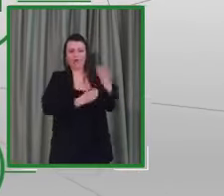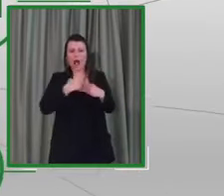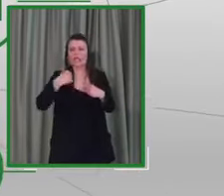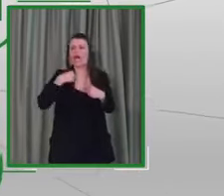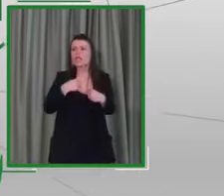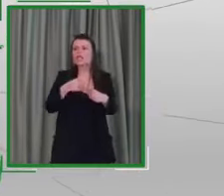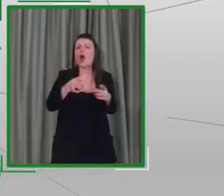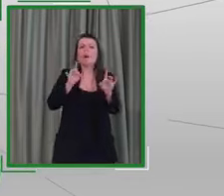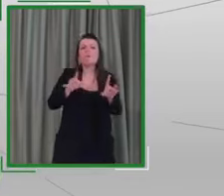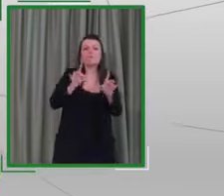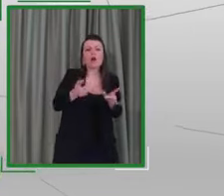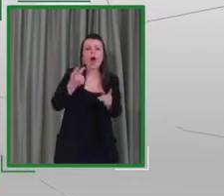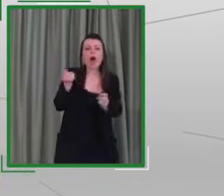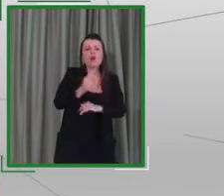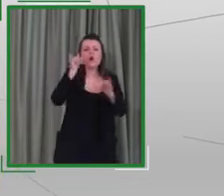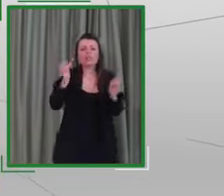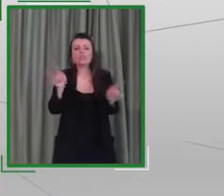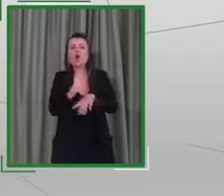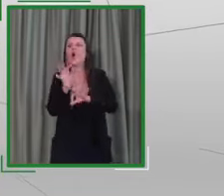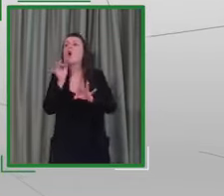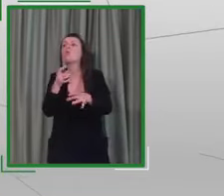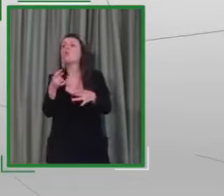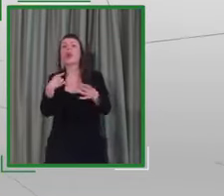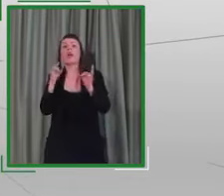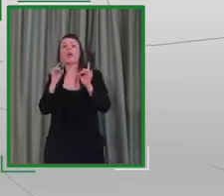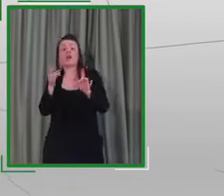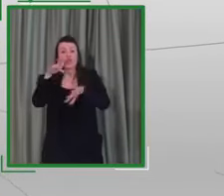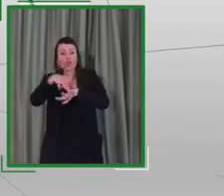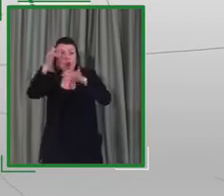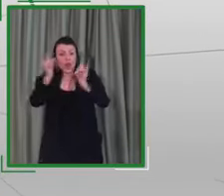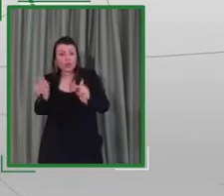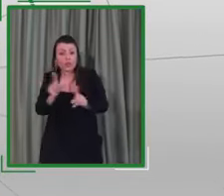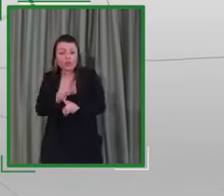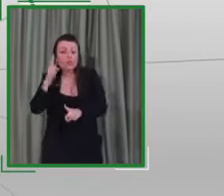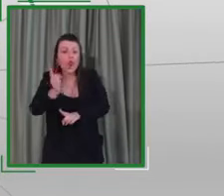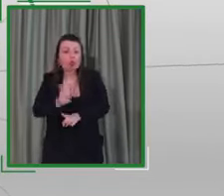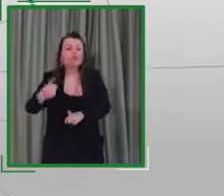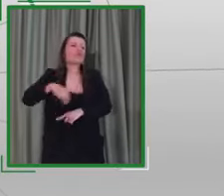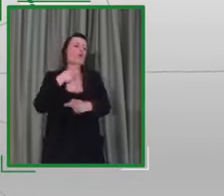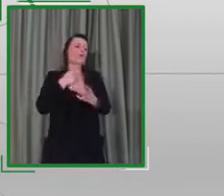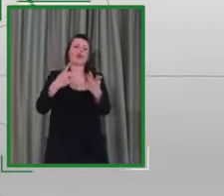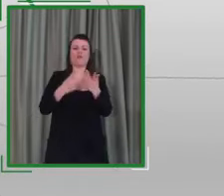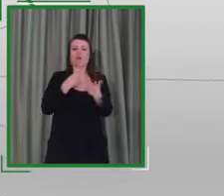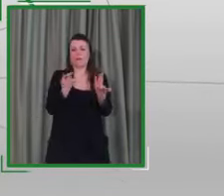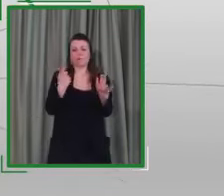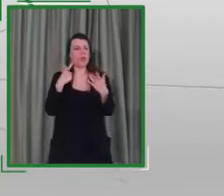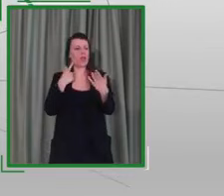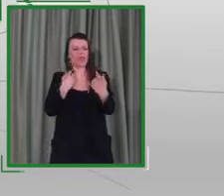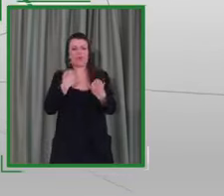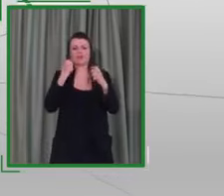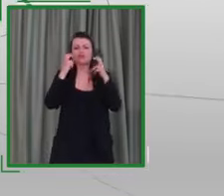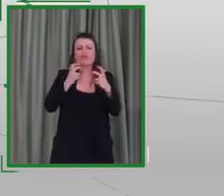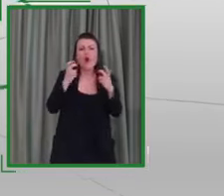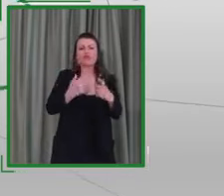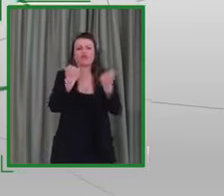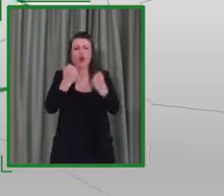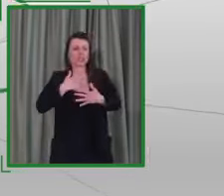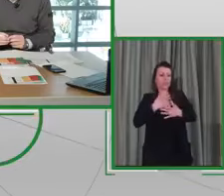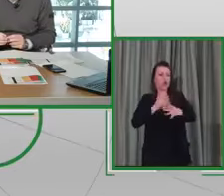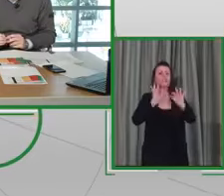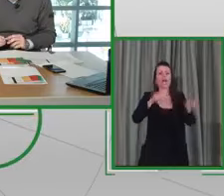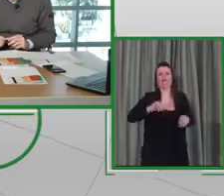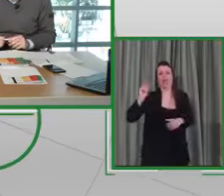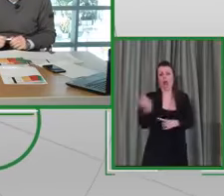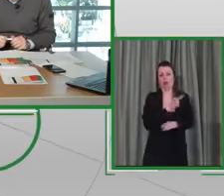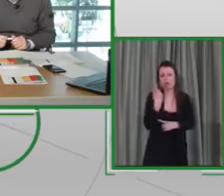fatta quindi stiamo cercando di arrivare a tutti voi con le forze che abbiamo questo era quindi concetto sul tema dell'allungamento della